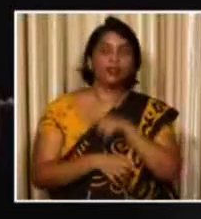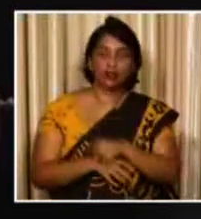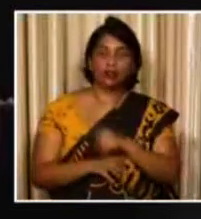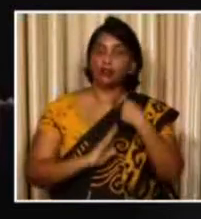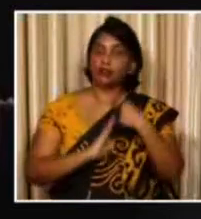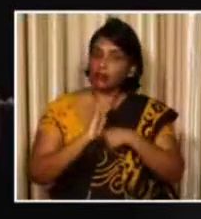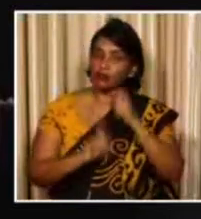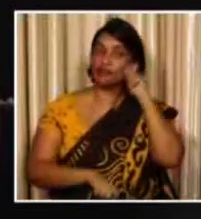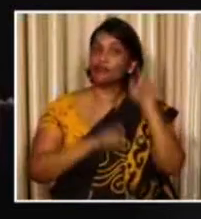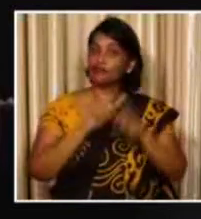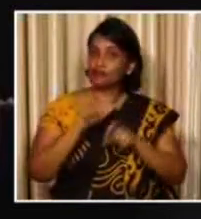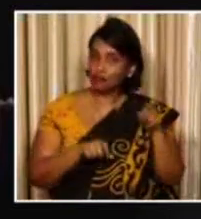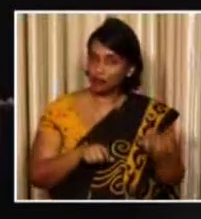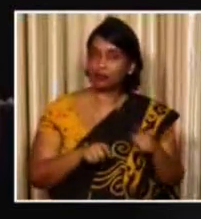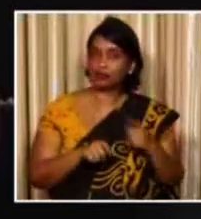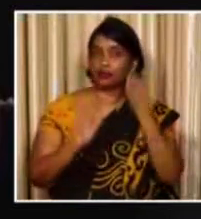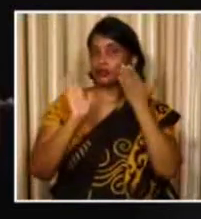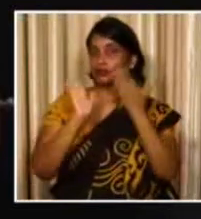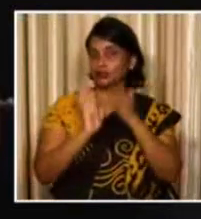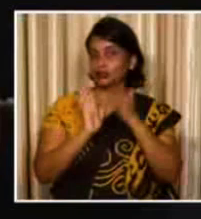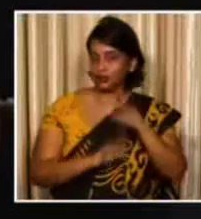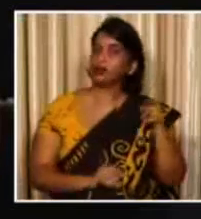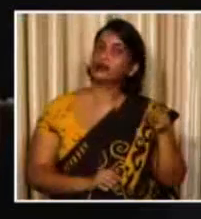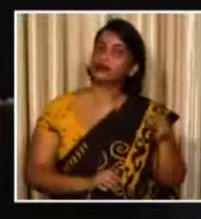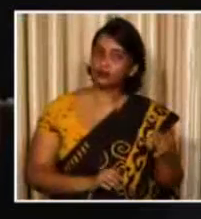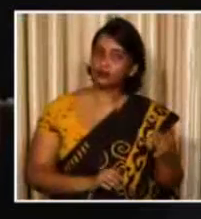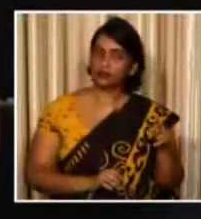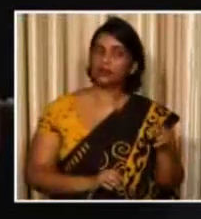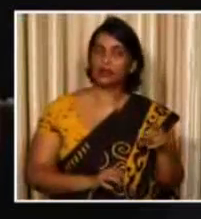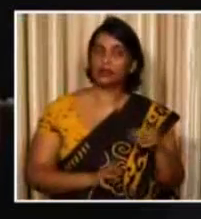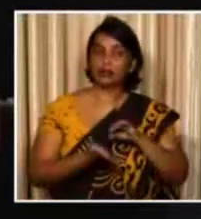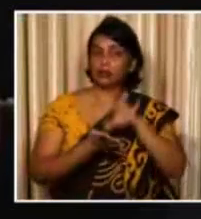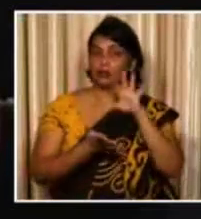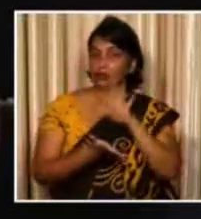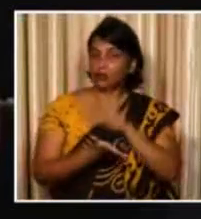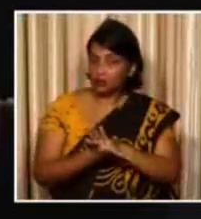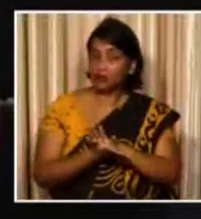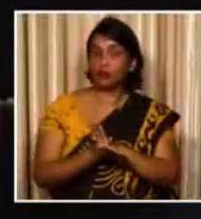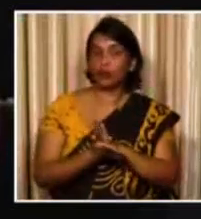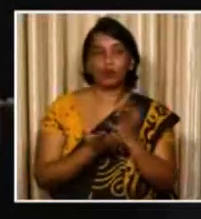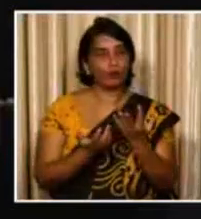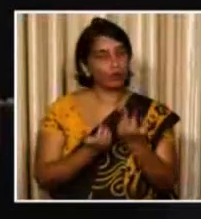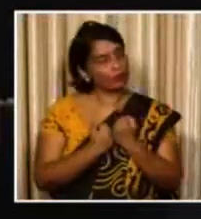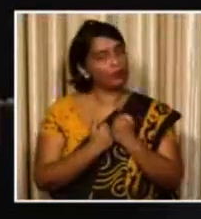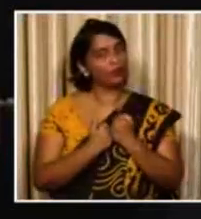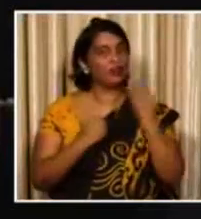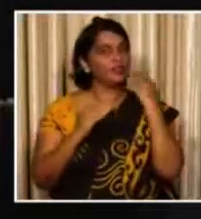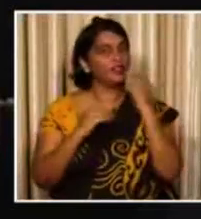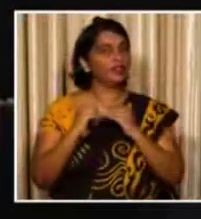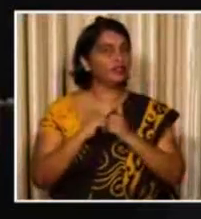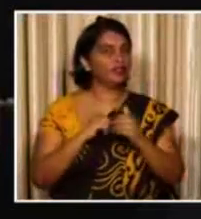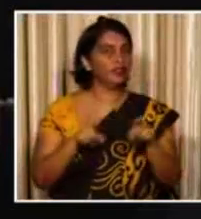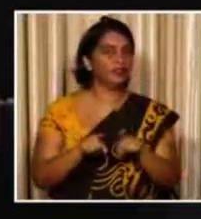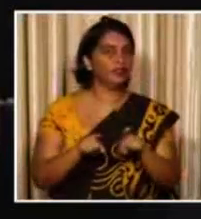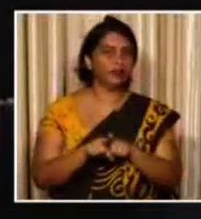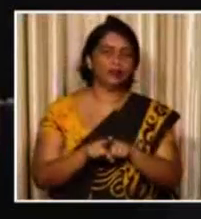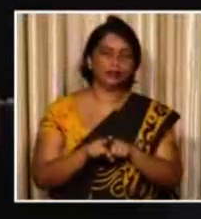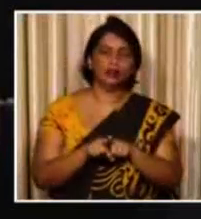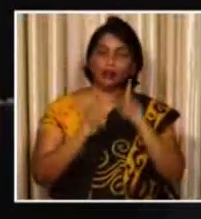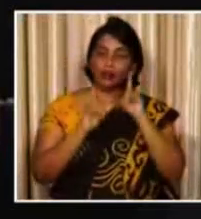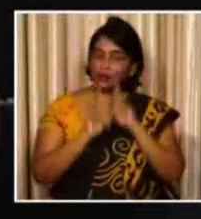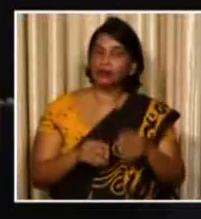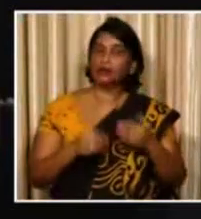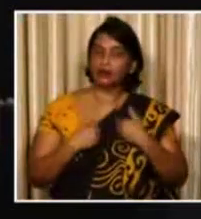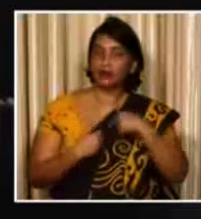സഹ ജനതാവട ആദർശയക് വിയ യുതുയി. തീരണയക് ബവ മാഗേ വിശ്വാസയായി. എസേമയ മാഗേ